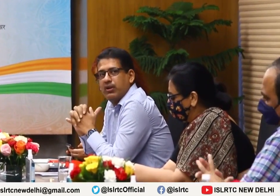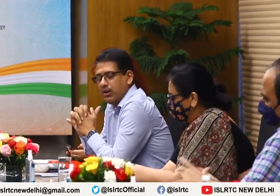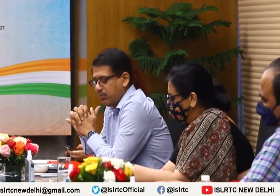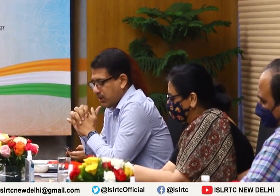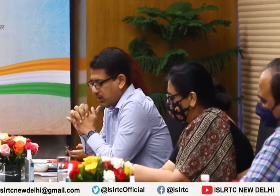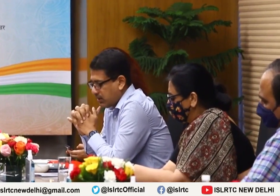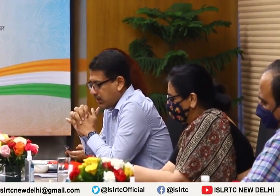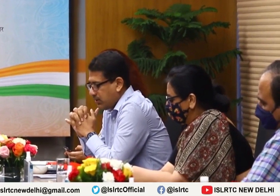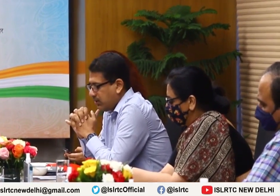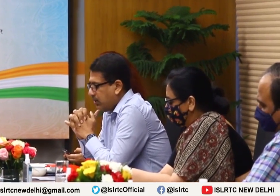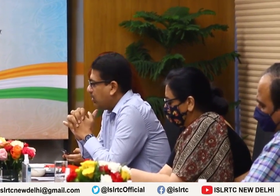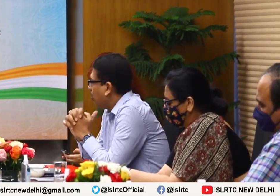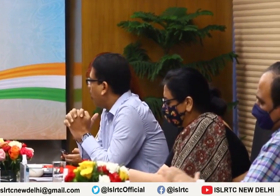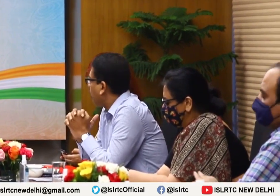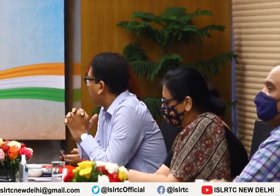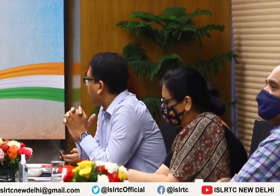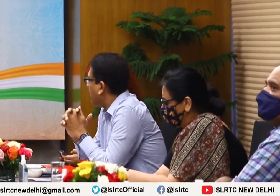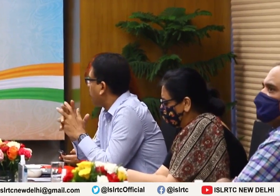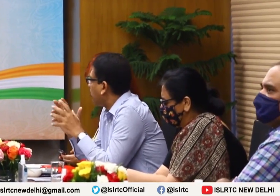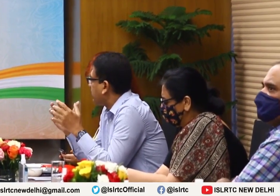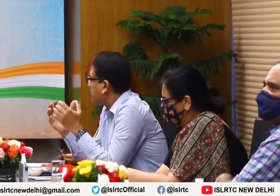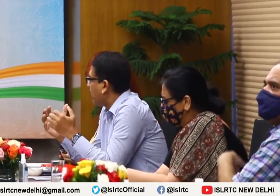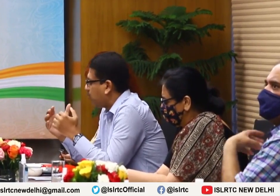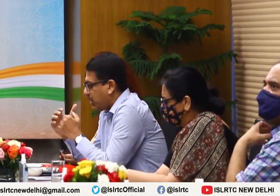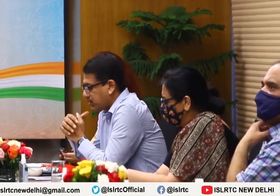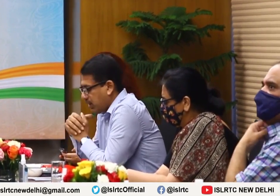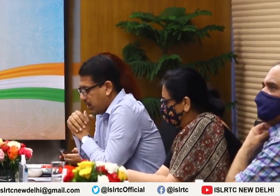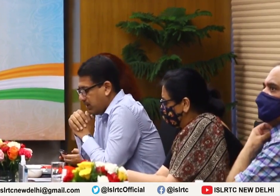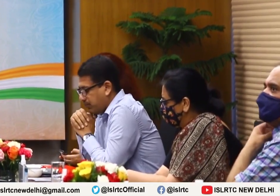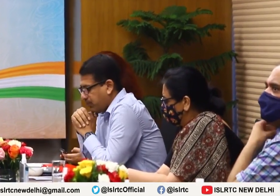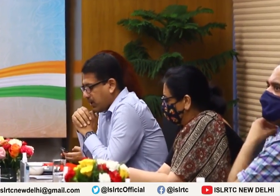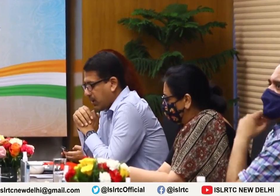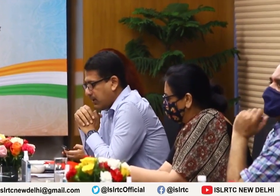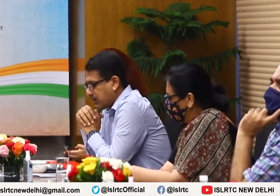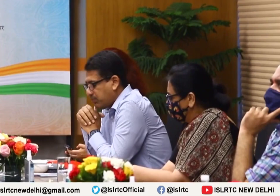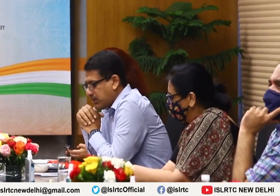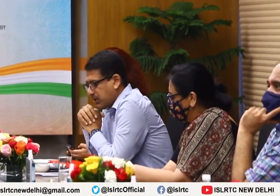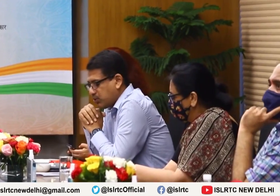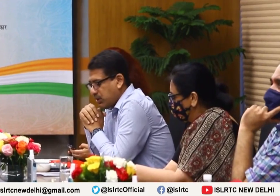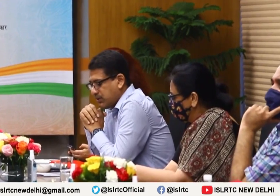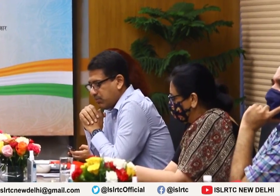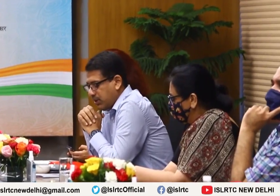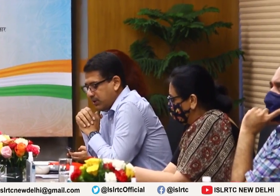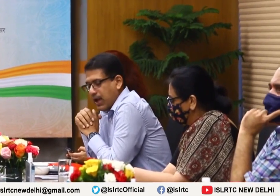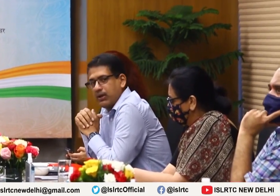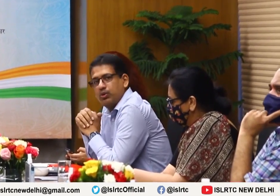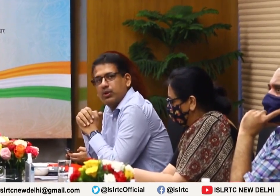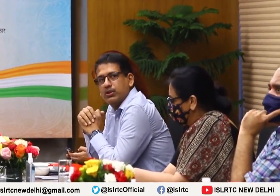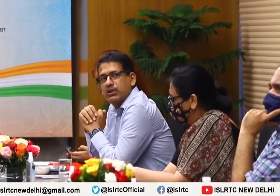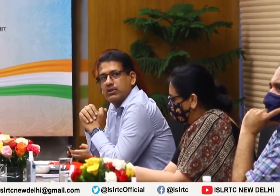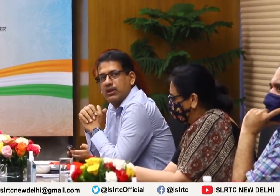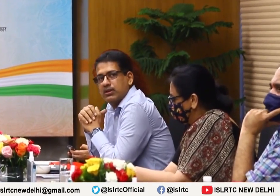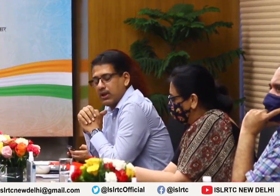ऑल चिल्ड्रन की बात करता है और अपने आप को कैसे हार्मोनाइज करेगा राइट्स ऑफ पर्सन्स विद डिसेबिलिटीज